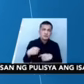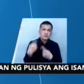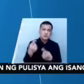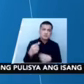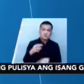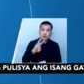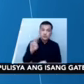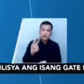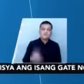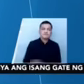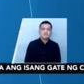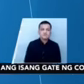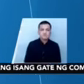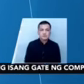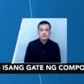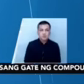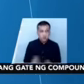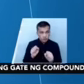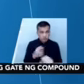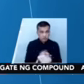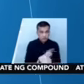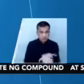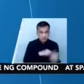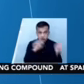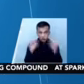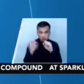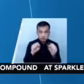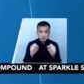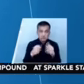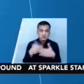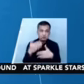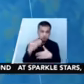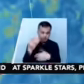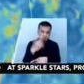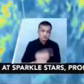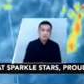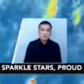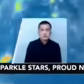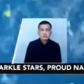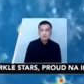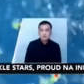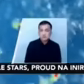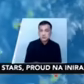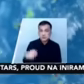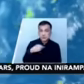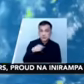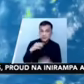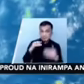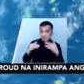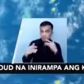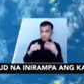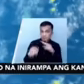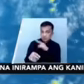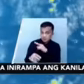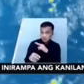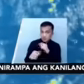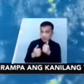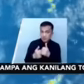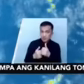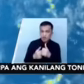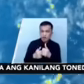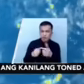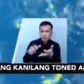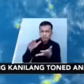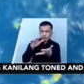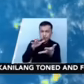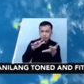Miyerkules. Pwede rin lumakas pa ang bagyo sa mga susunod na araw. Sa ating mapa naman, makikita po kung gaano po kakapal yung mga kaulapan